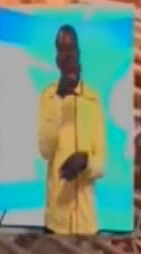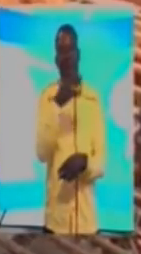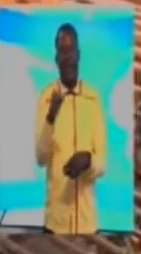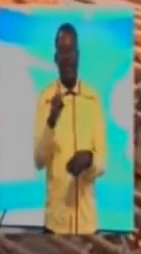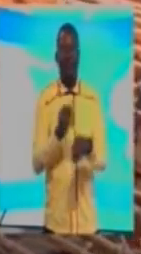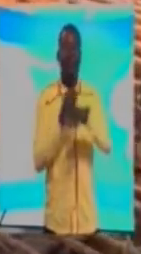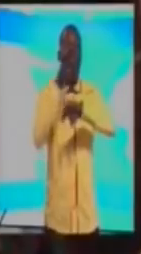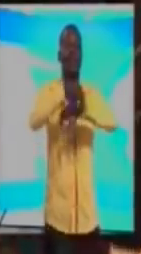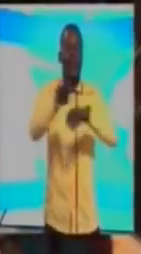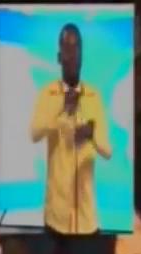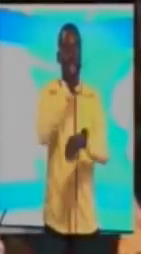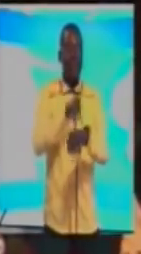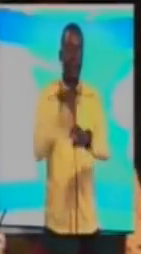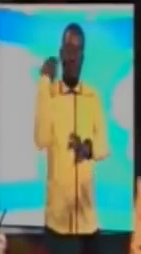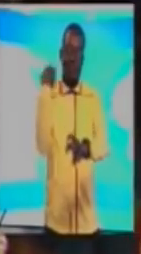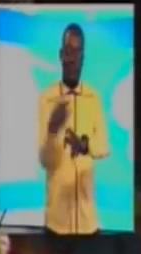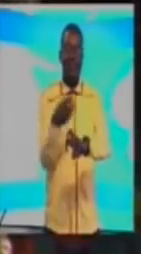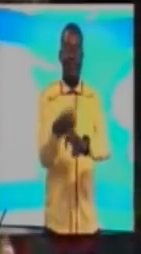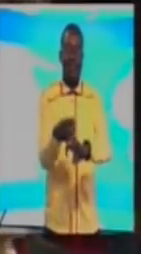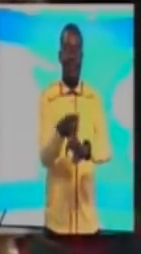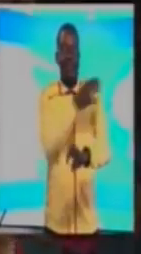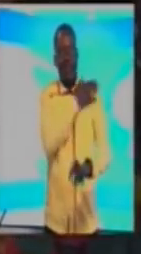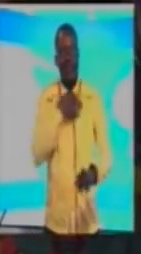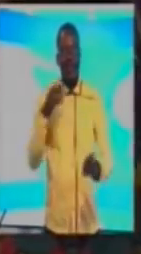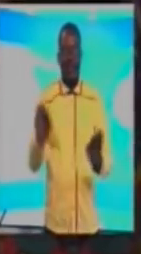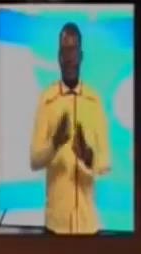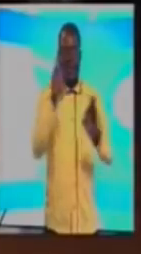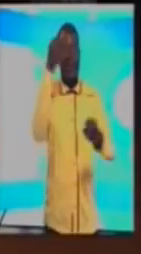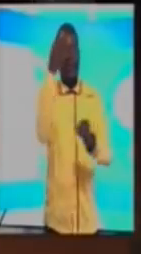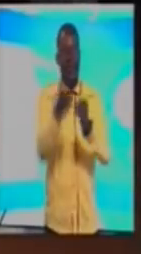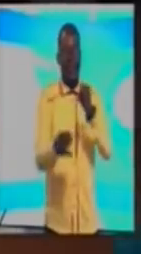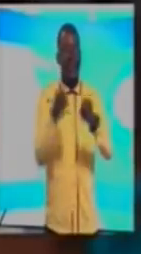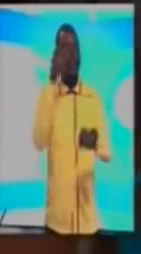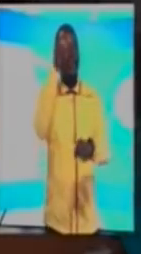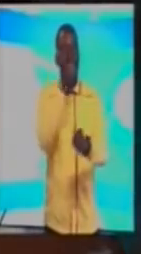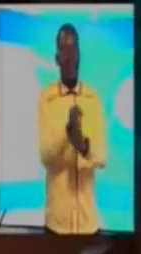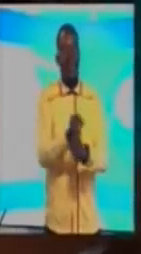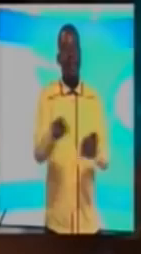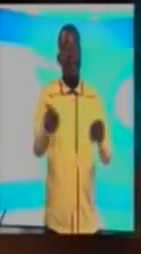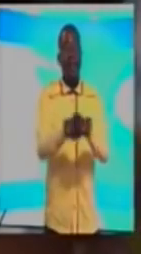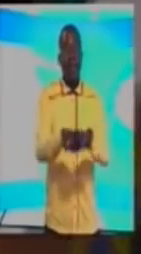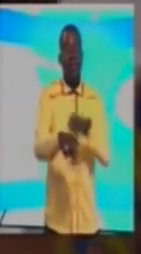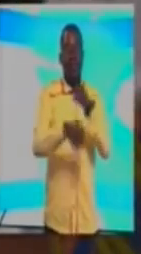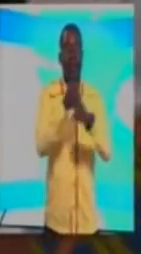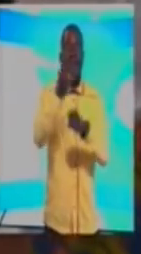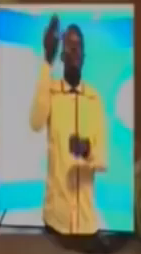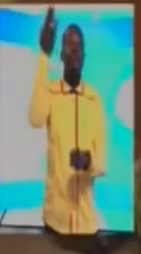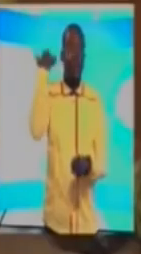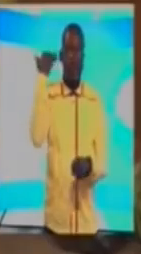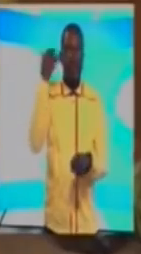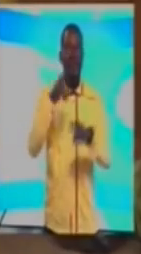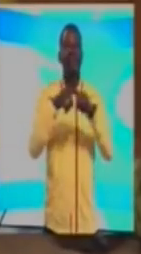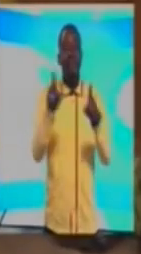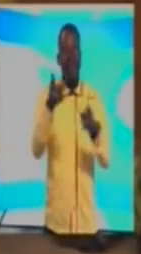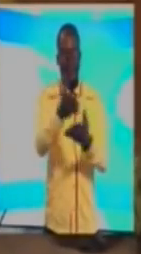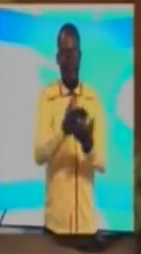traverse une période difficile. Et ces fêtes de fin d'année sont loin d'être comme celles des années antérieures. Néanmoins,